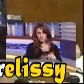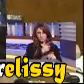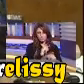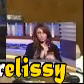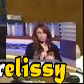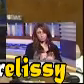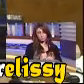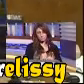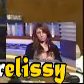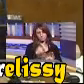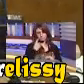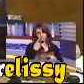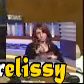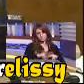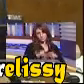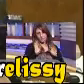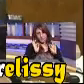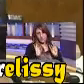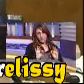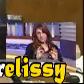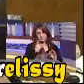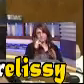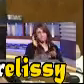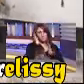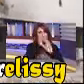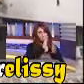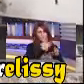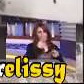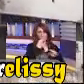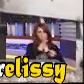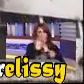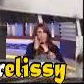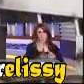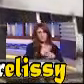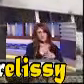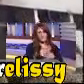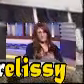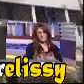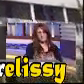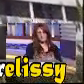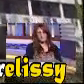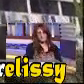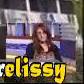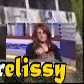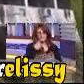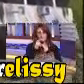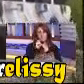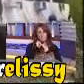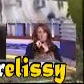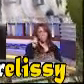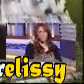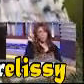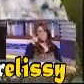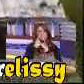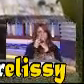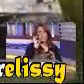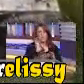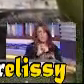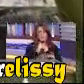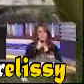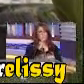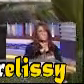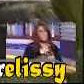هنا وعشان يعني يخربوا ويحرقوا في البلد. أما المحافظة فرأت أن دورها احتواء